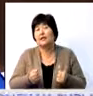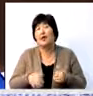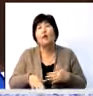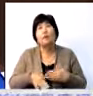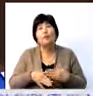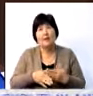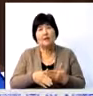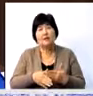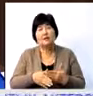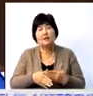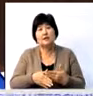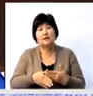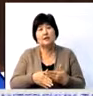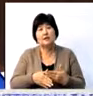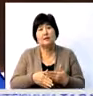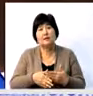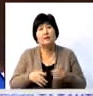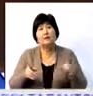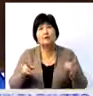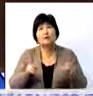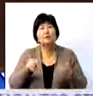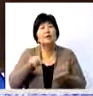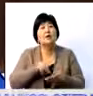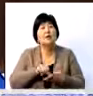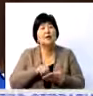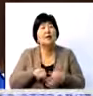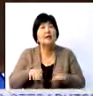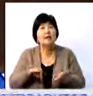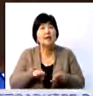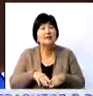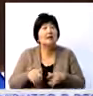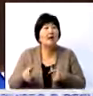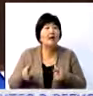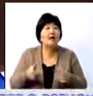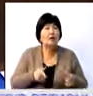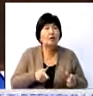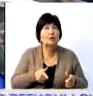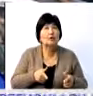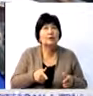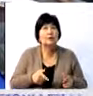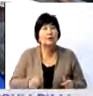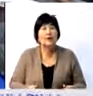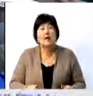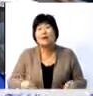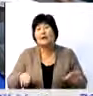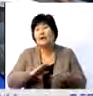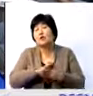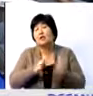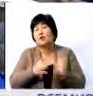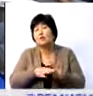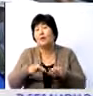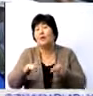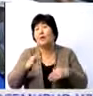поддержку этого проекта. Но и мы тоже должны понимать, насколько мы готовы быстро двигаться. Та же ситуация с